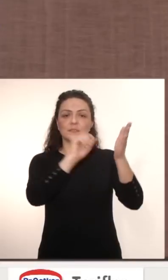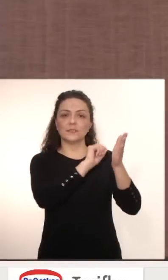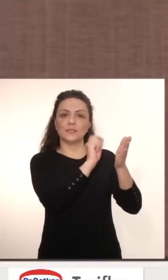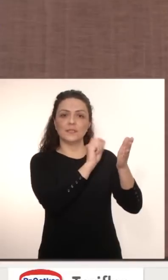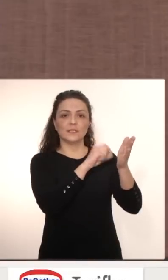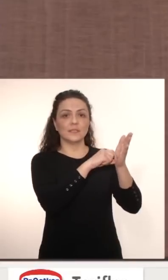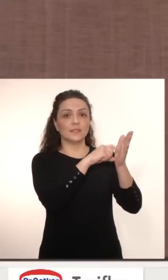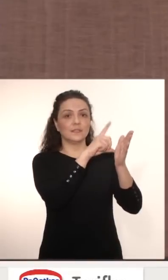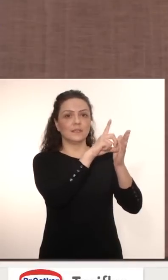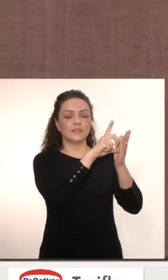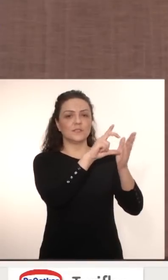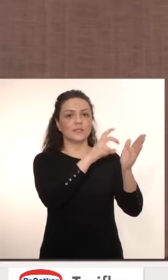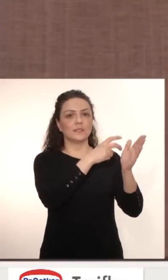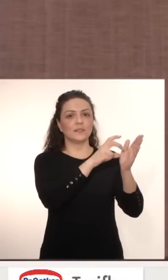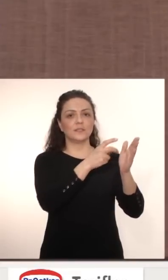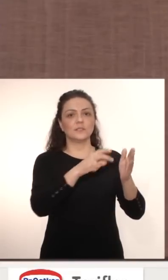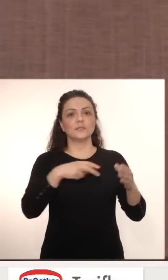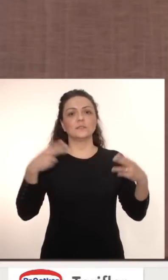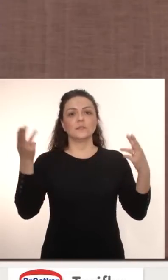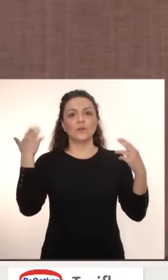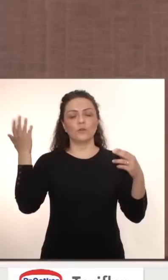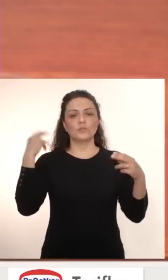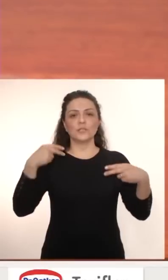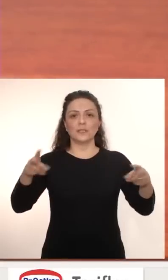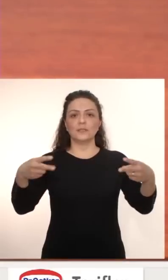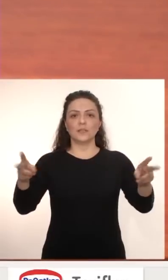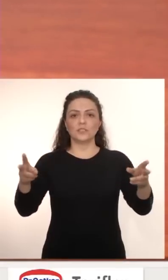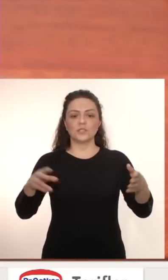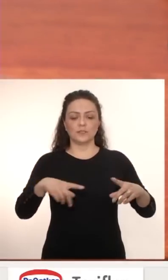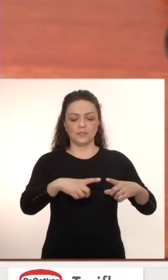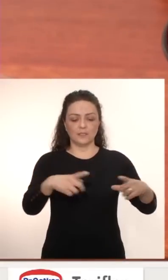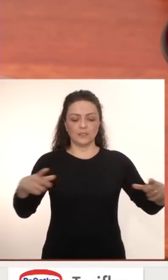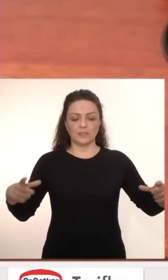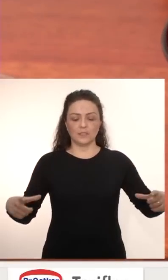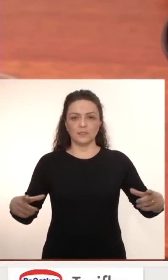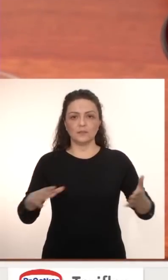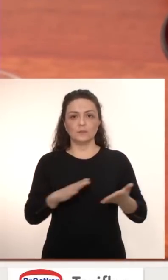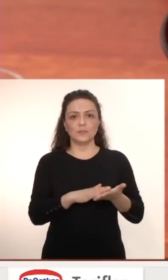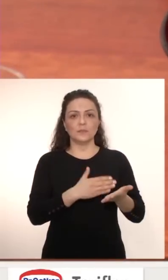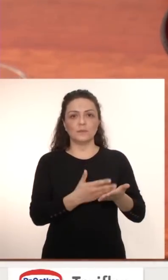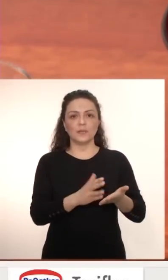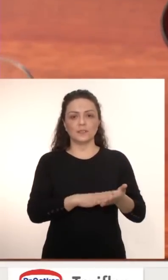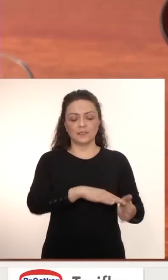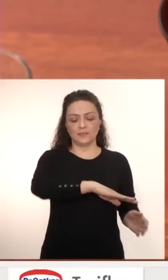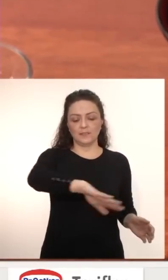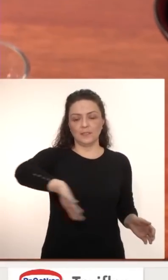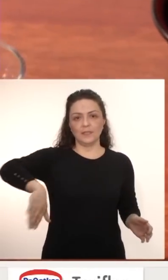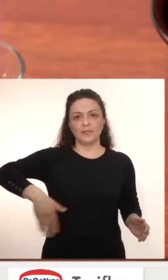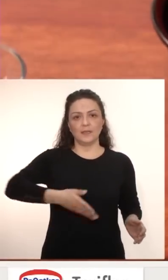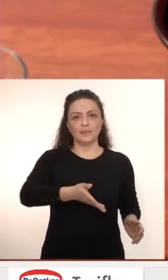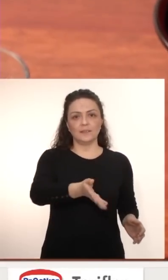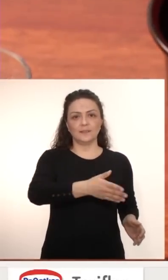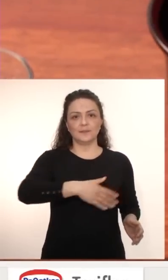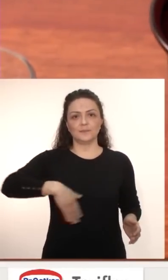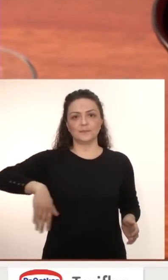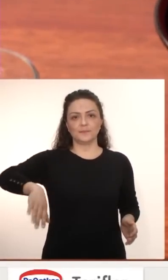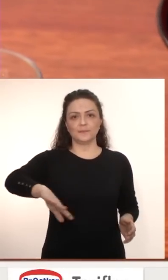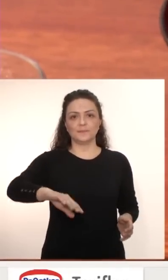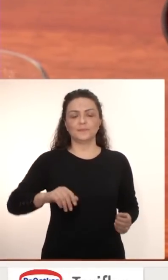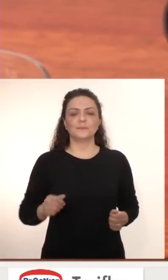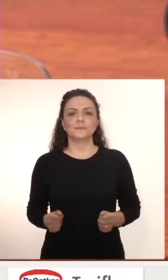belirtilen dereceye ayarlayıp ısınması için önceden açın. Kalıbı margarinle yağlayın.